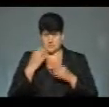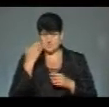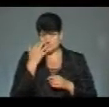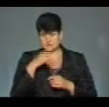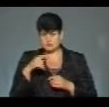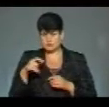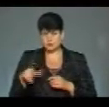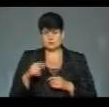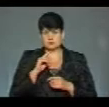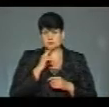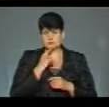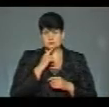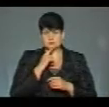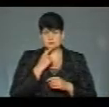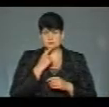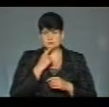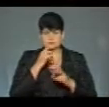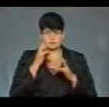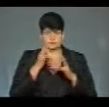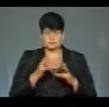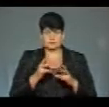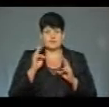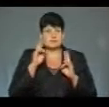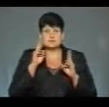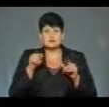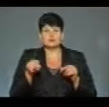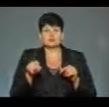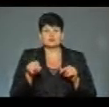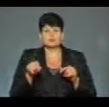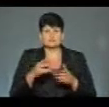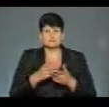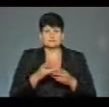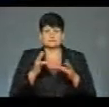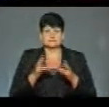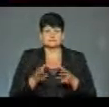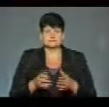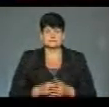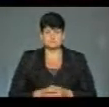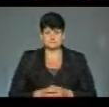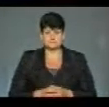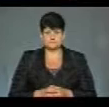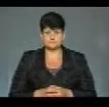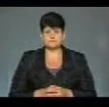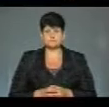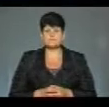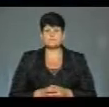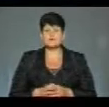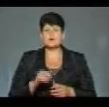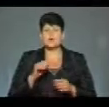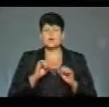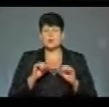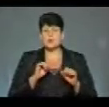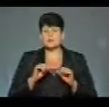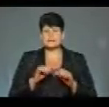незрячих викликає певні небезпеку, тому що вони не знають, що тут якась є небезпека. Координатор доступно.ua